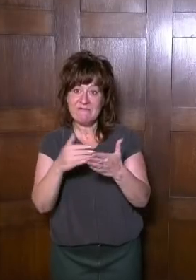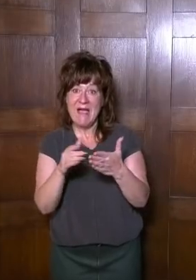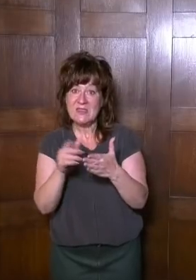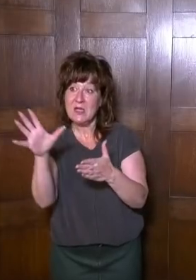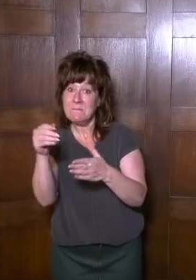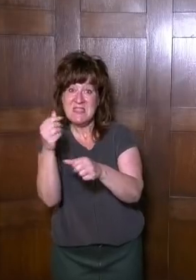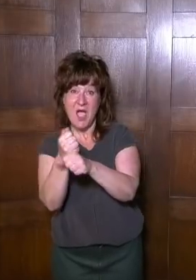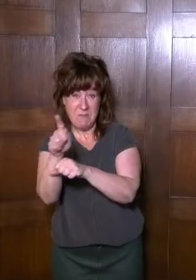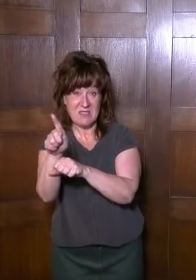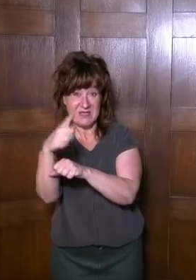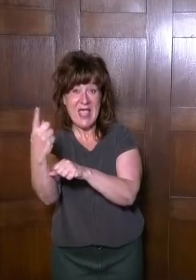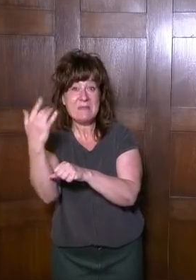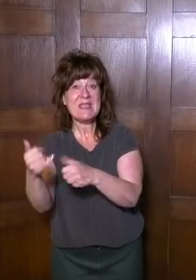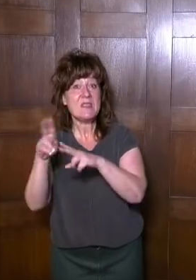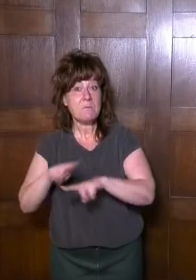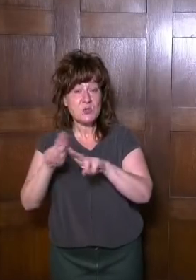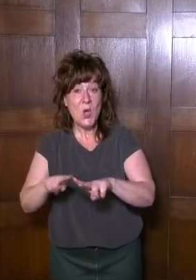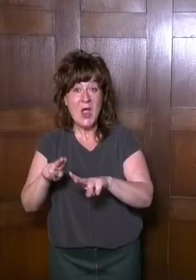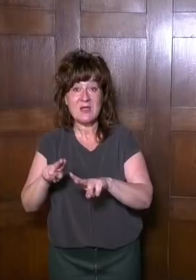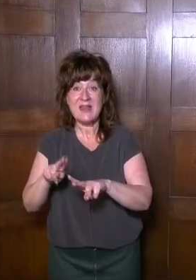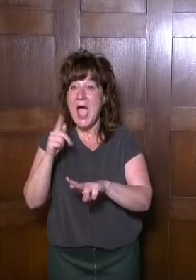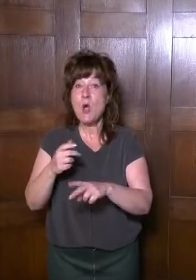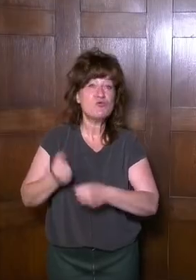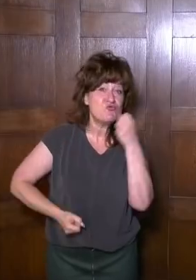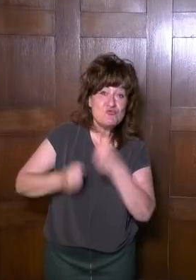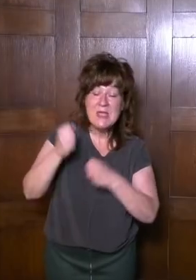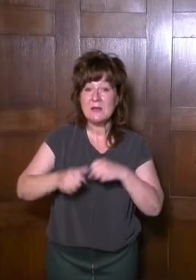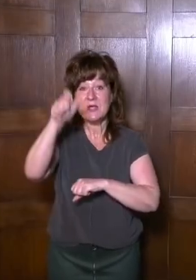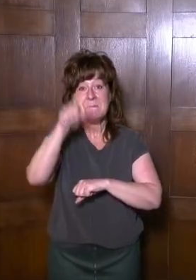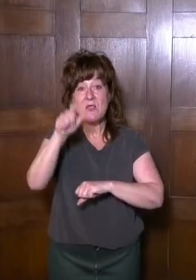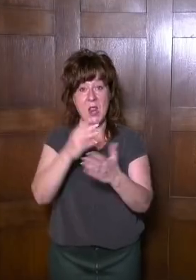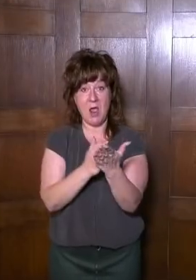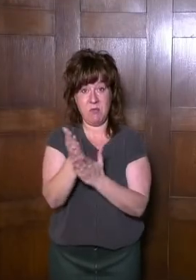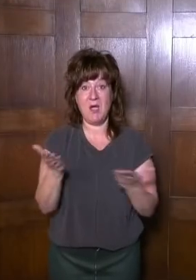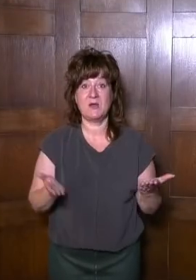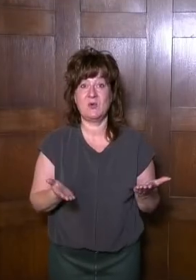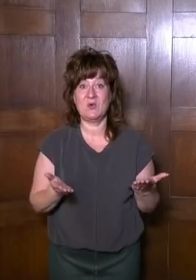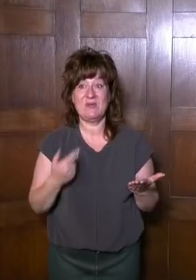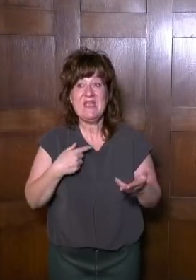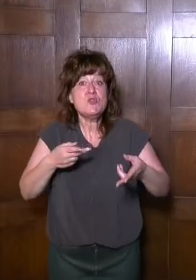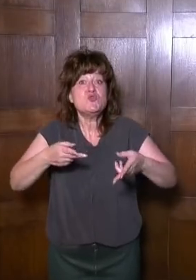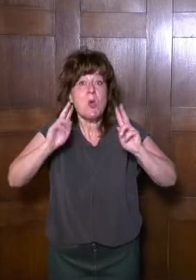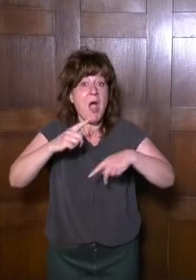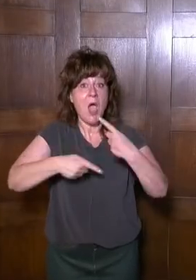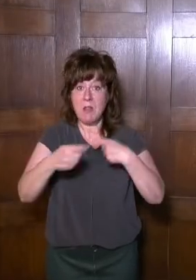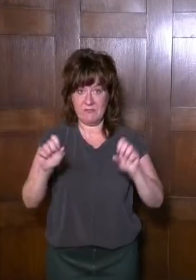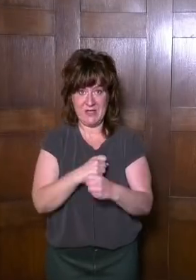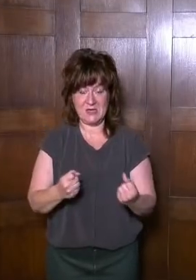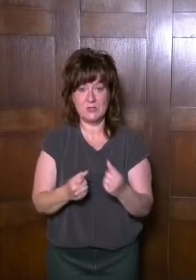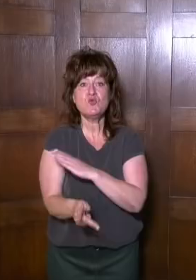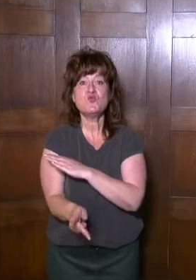Angestellten eine ganz schwierige Personalplanung haben, die können das alles nicht normal fahren. Die Kunden